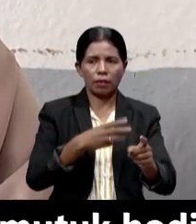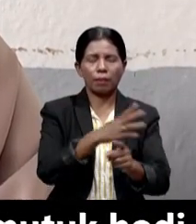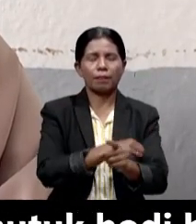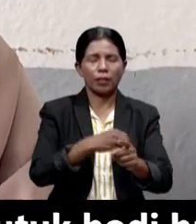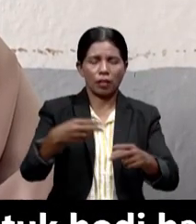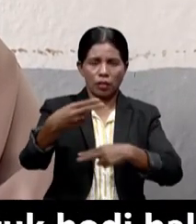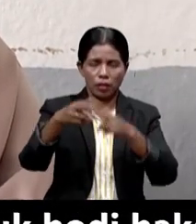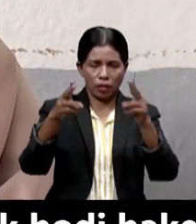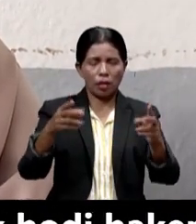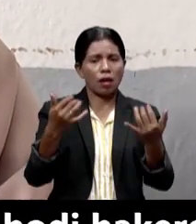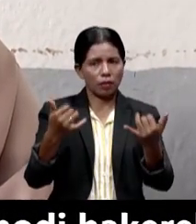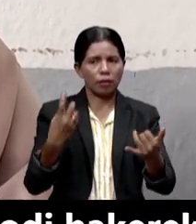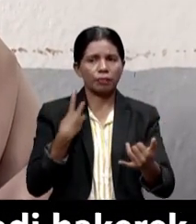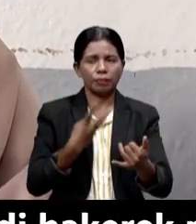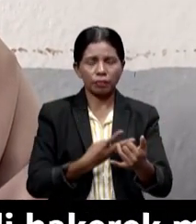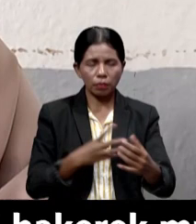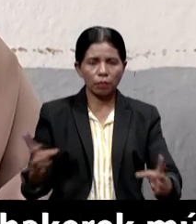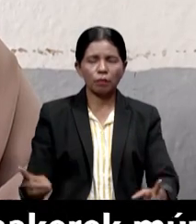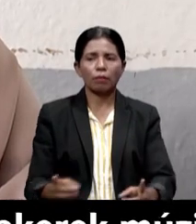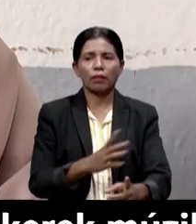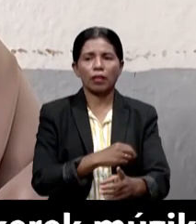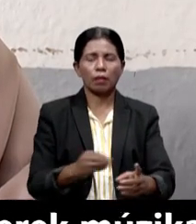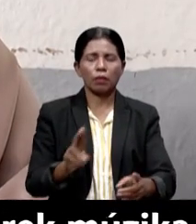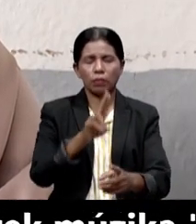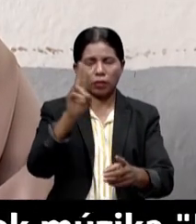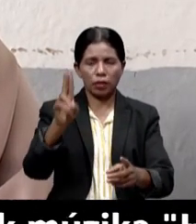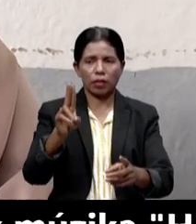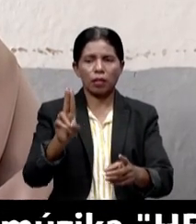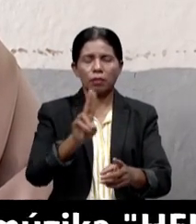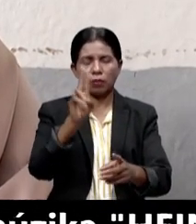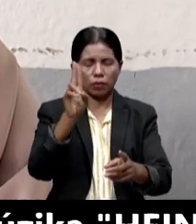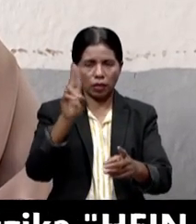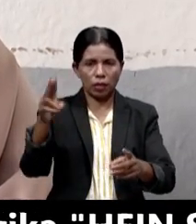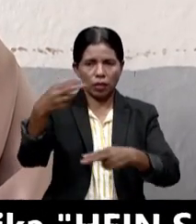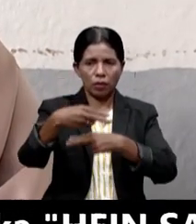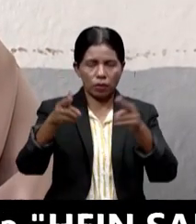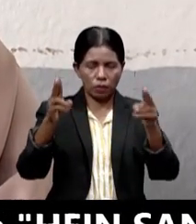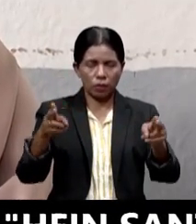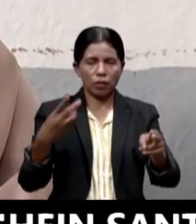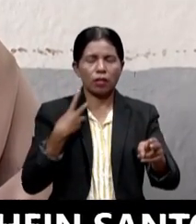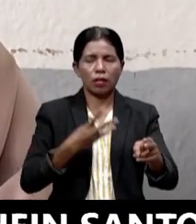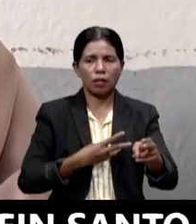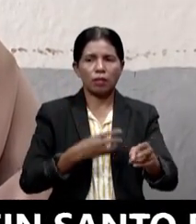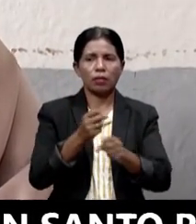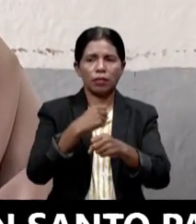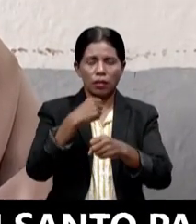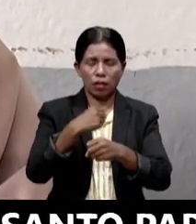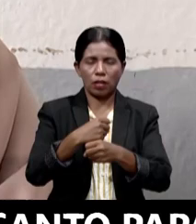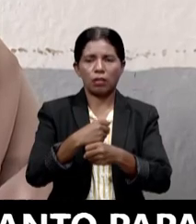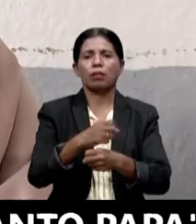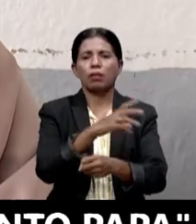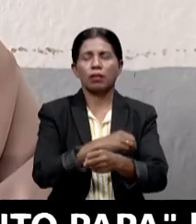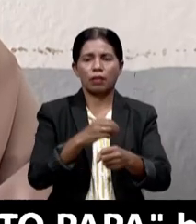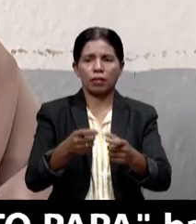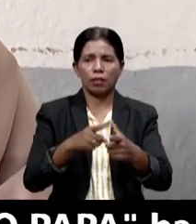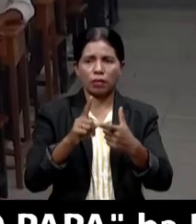nebe agora datang ami jela de kala bua ba iha de na fatur ma iha ba iha himunduan tur ma kin kana turai jo